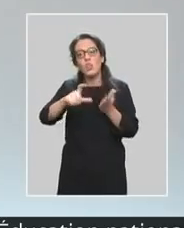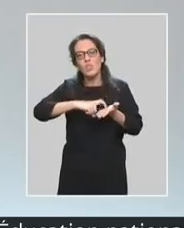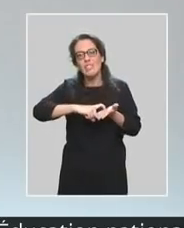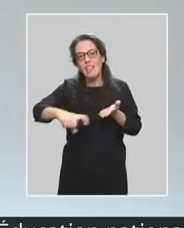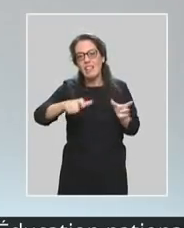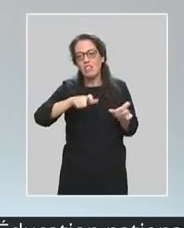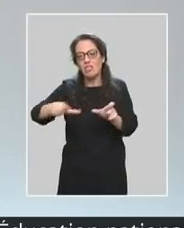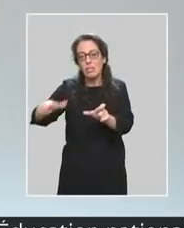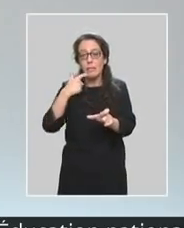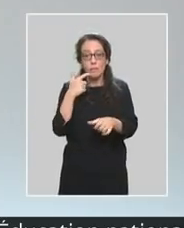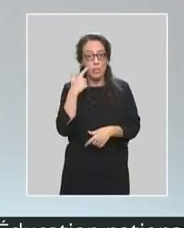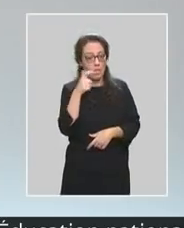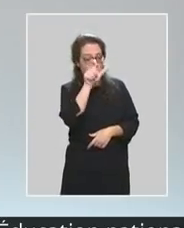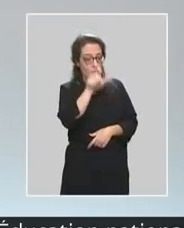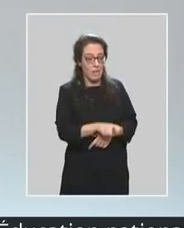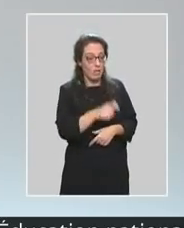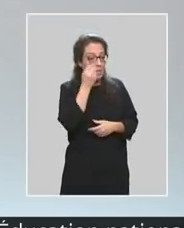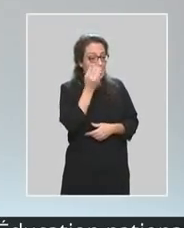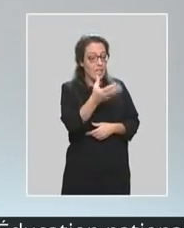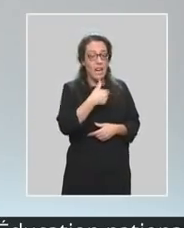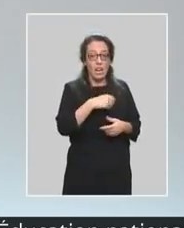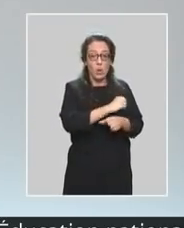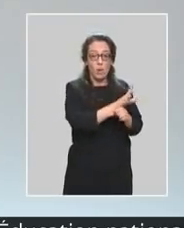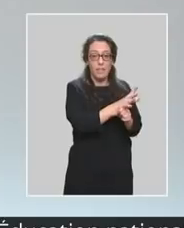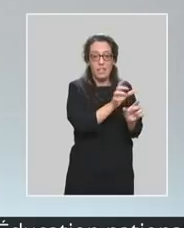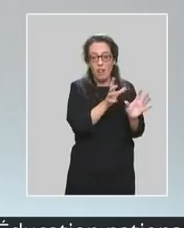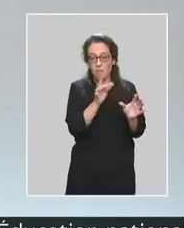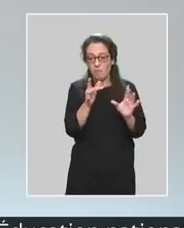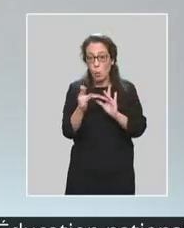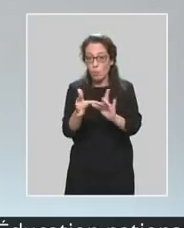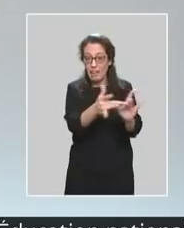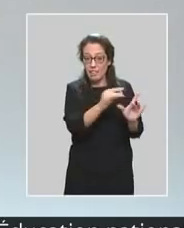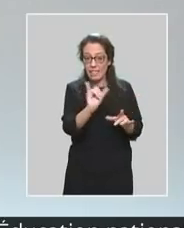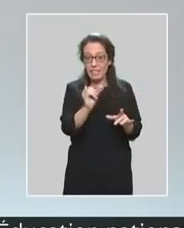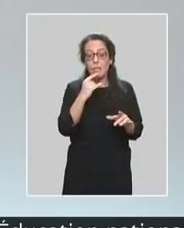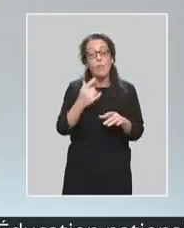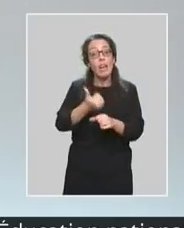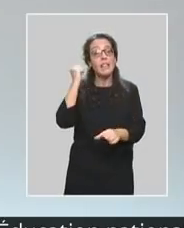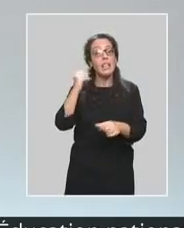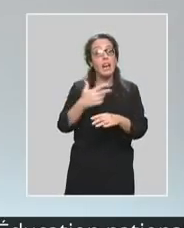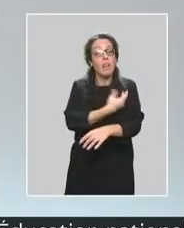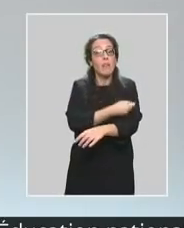les cas de Covid déclarés et les cas contacts. Rappelons que l'an dernier, avant le déploiement des vaccins, c'était notre principal